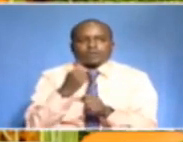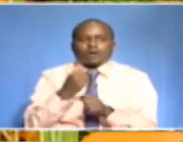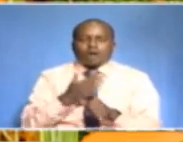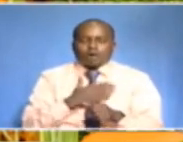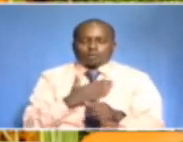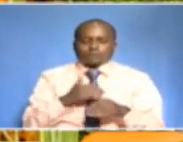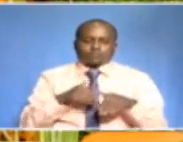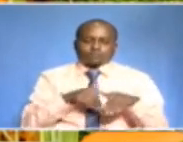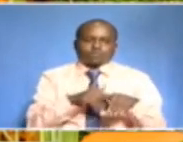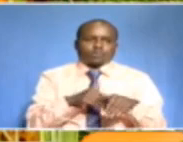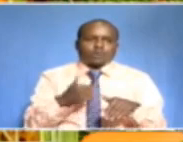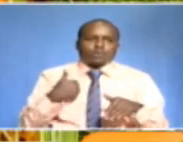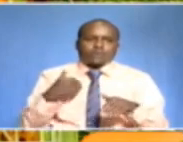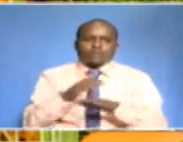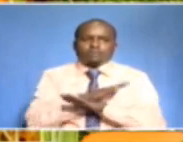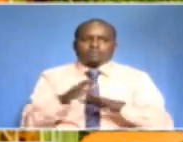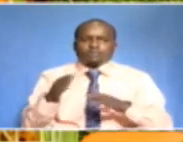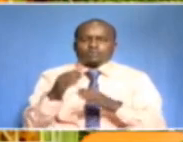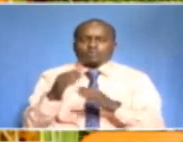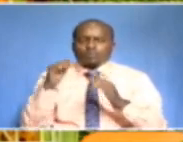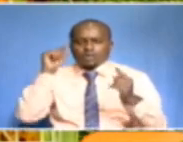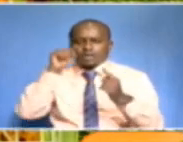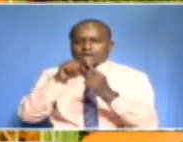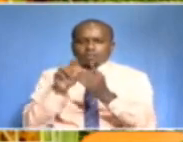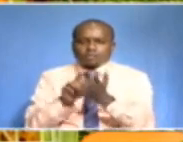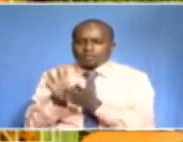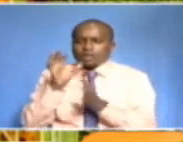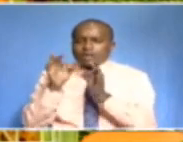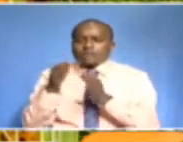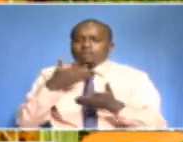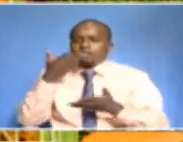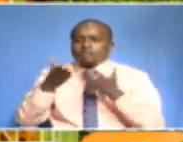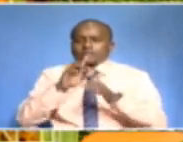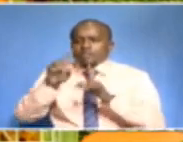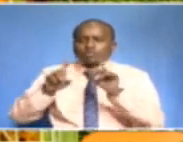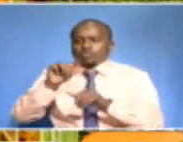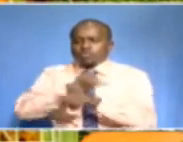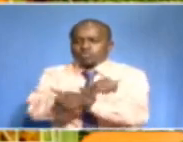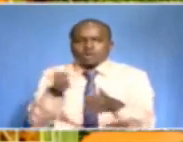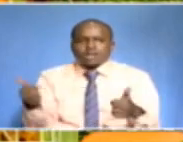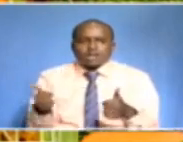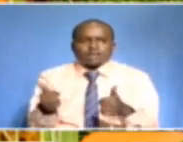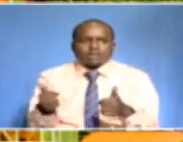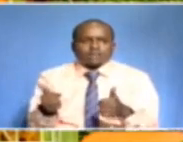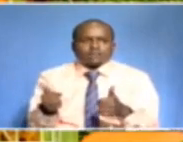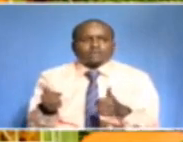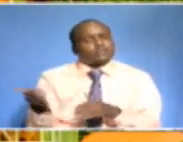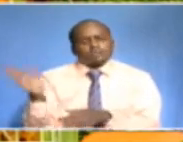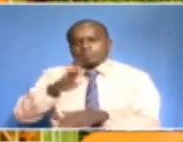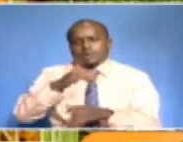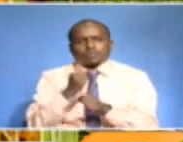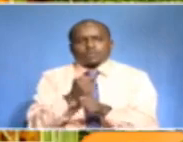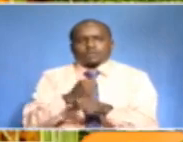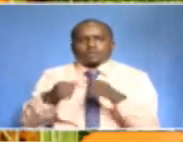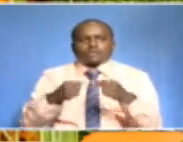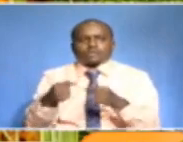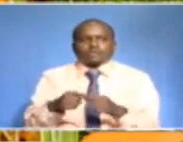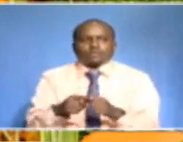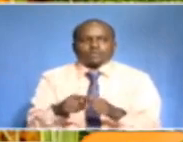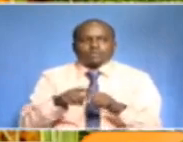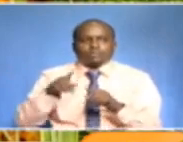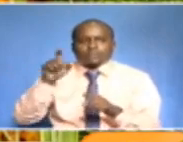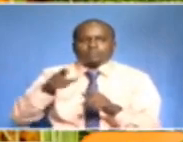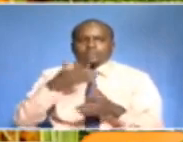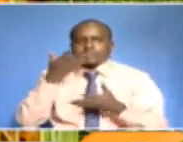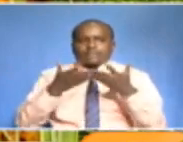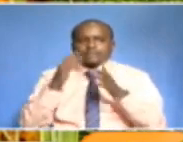hatuna Nia ya kukuza kazini Kama ataj masali yote vizuri Sisi hatuna Bui kura Ye kazini lakini lazima ajibu hiyo masali